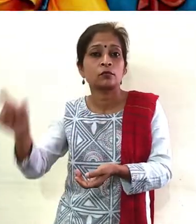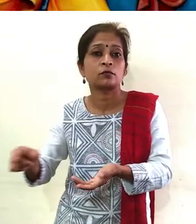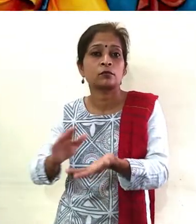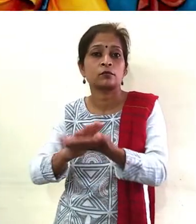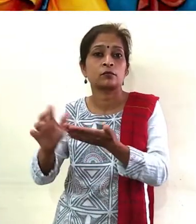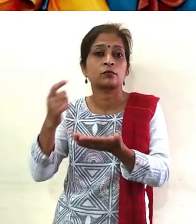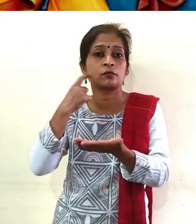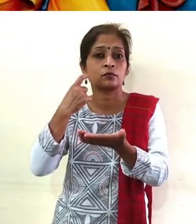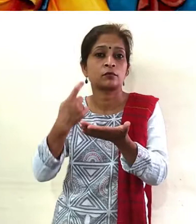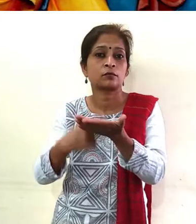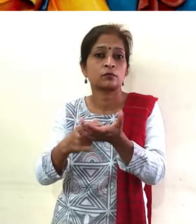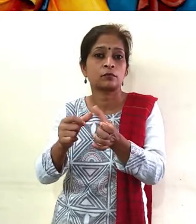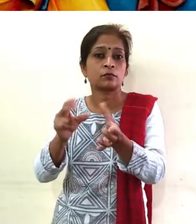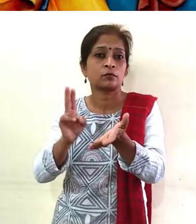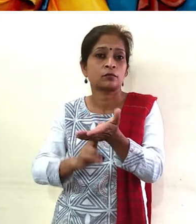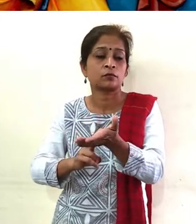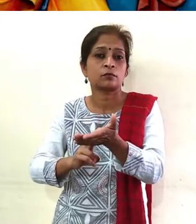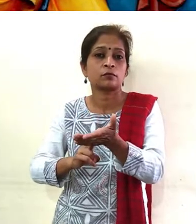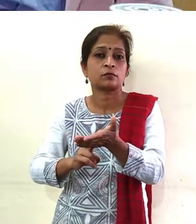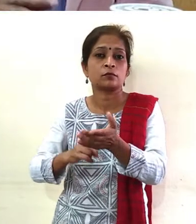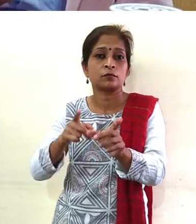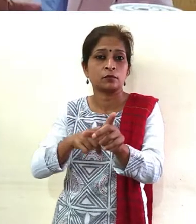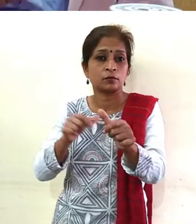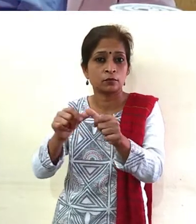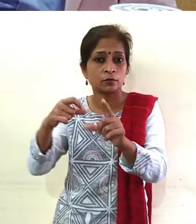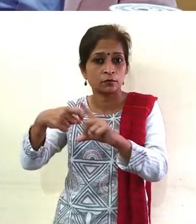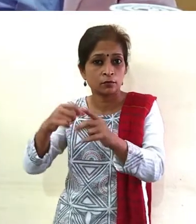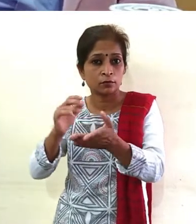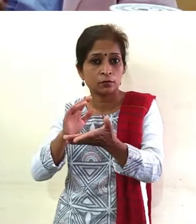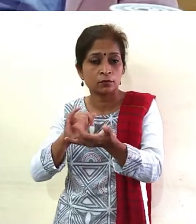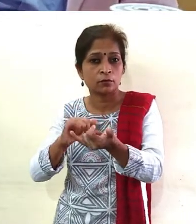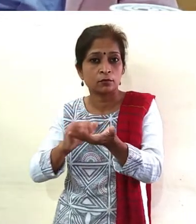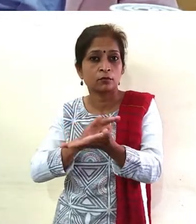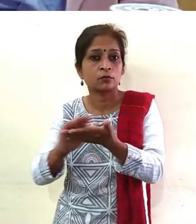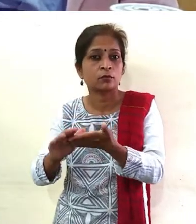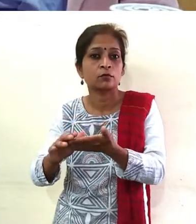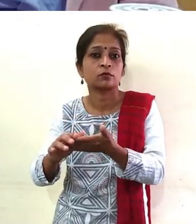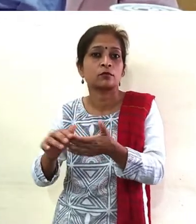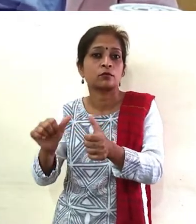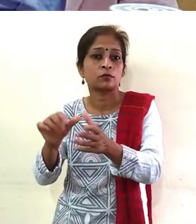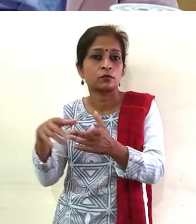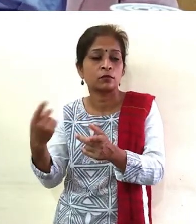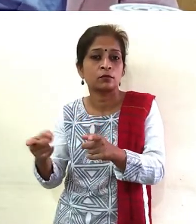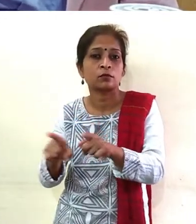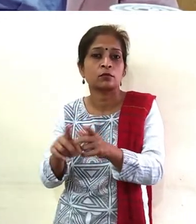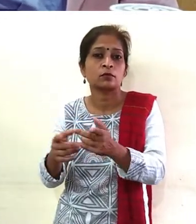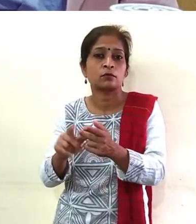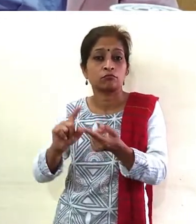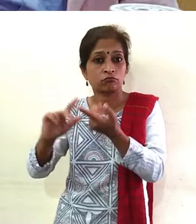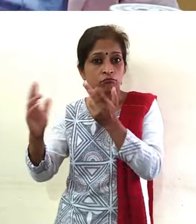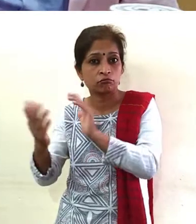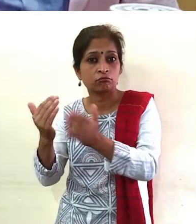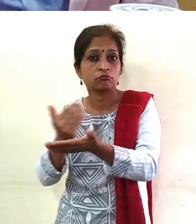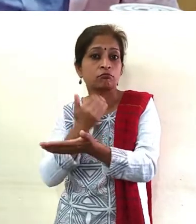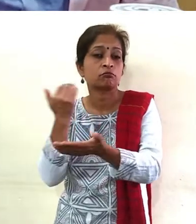बचाया और अंधक को राजा बनाया। वराह अवतार आगे होता है जहाँ की